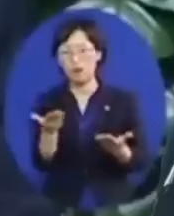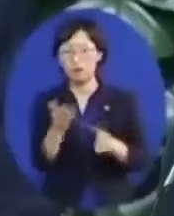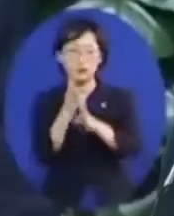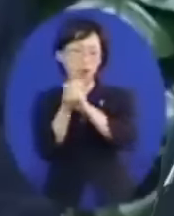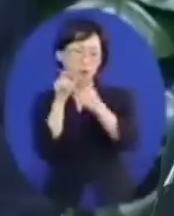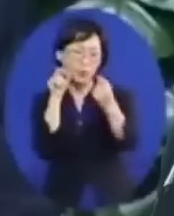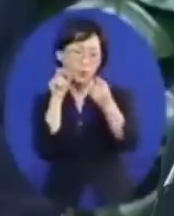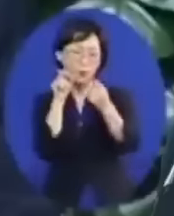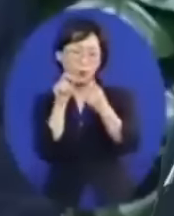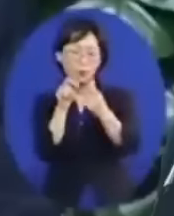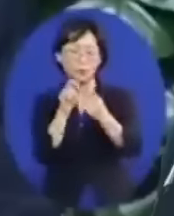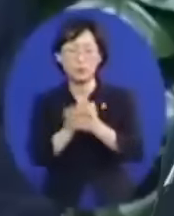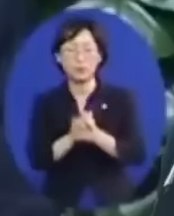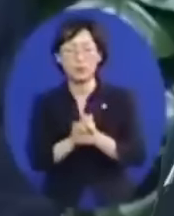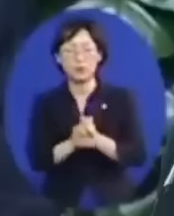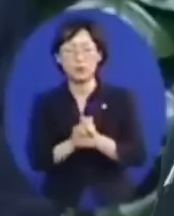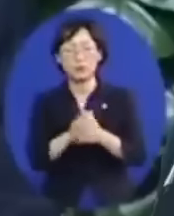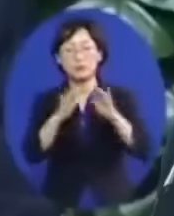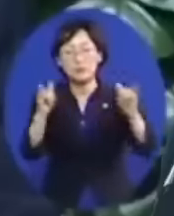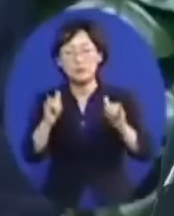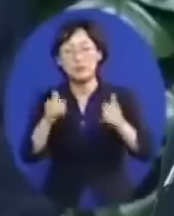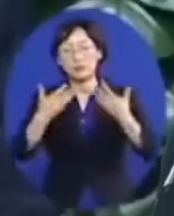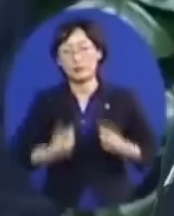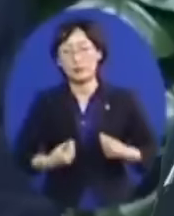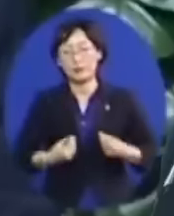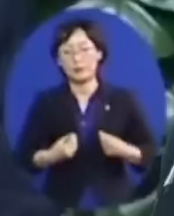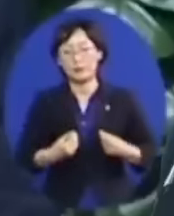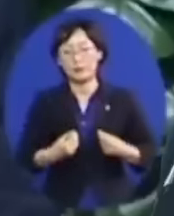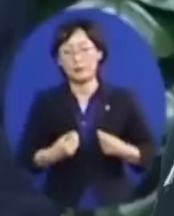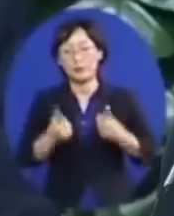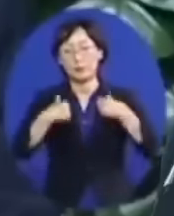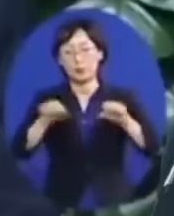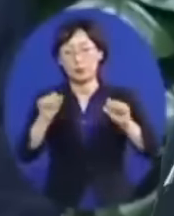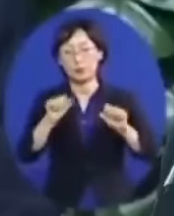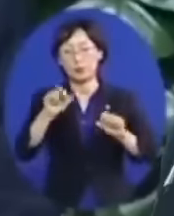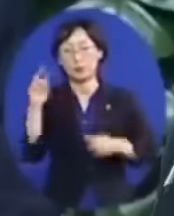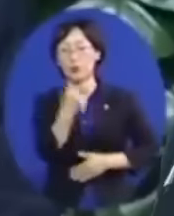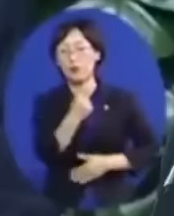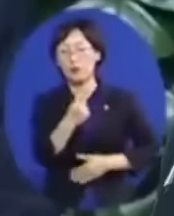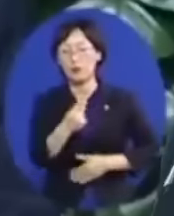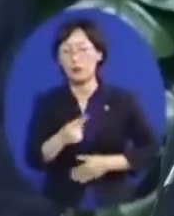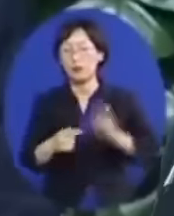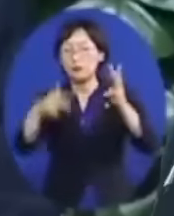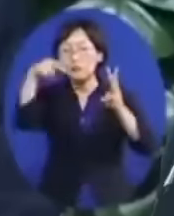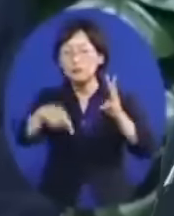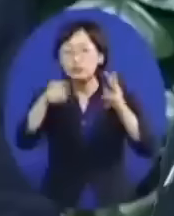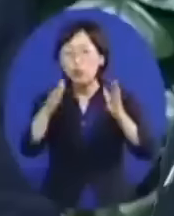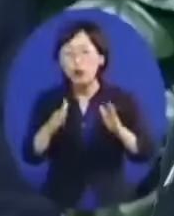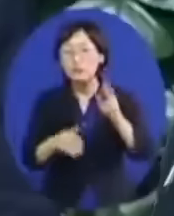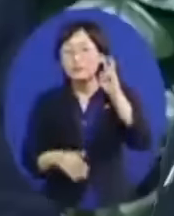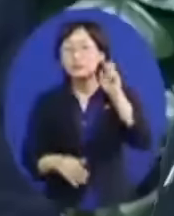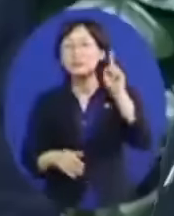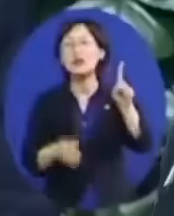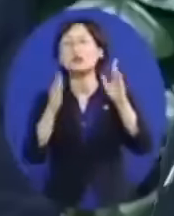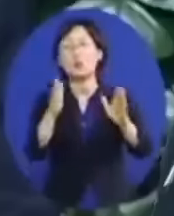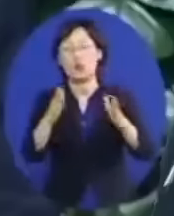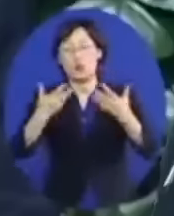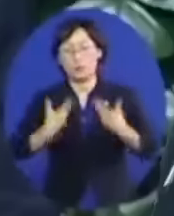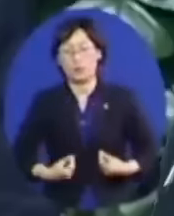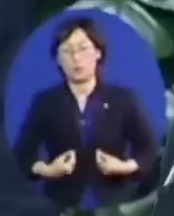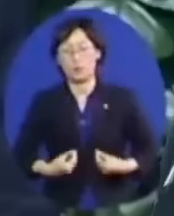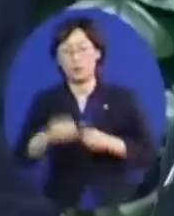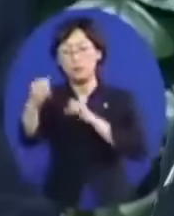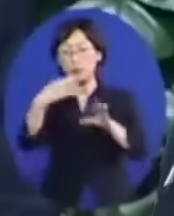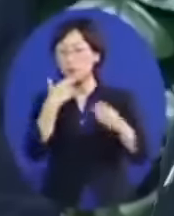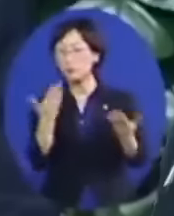안 남았습니다. 사람들이 낙심하고 친구들이 돌아갔습니다. 세 주일째, 20일째 기도해도 낙심되고